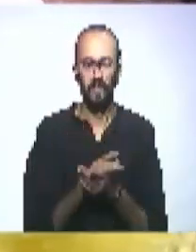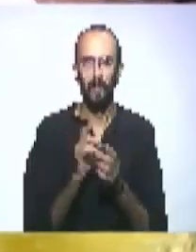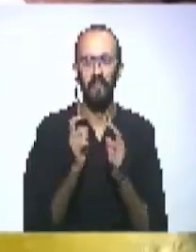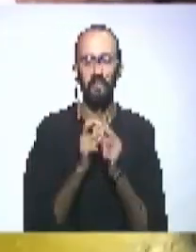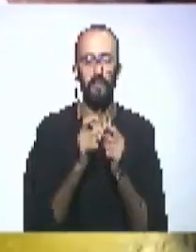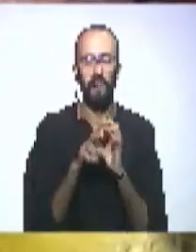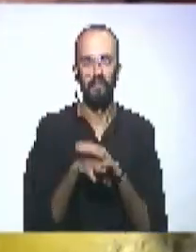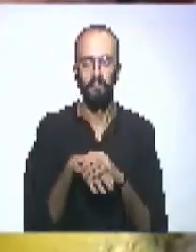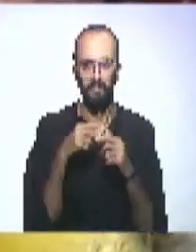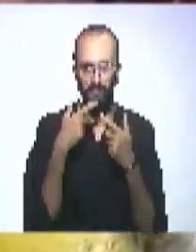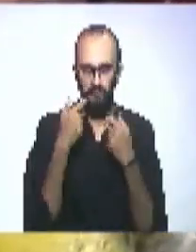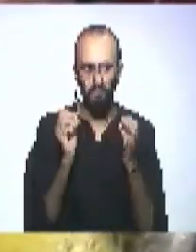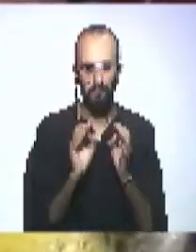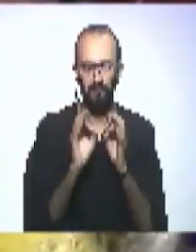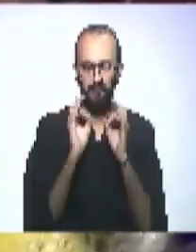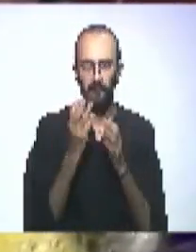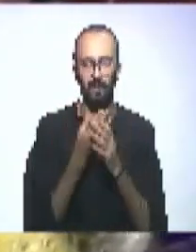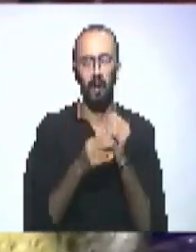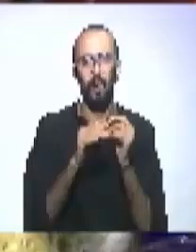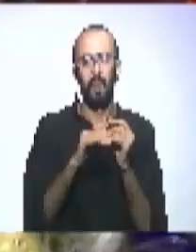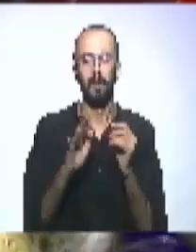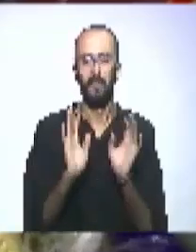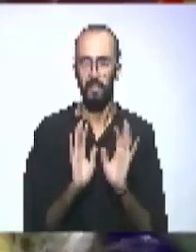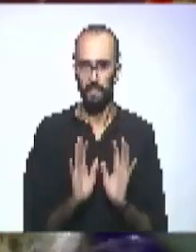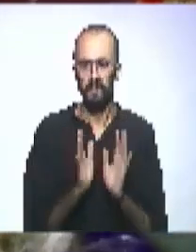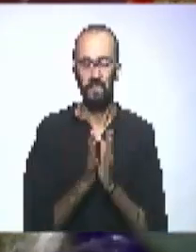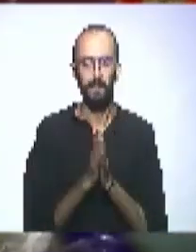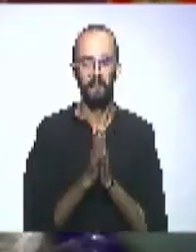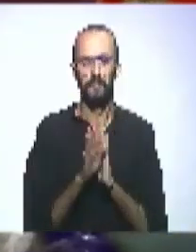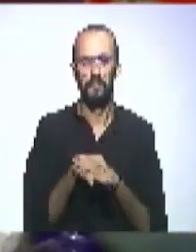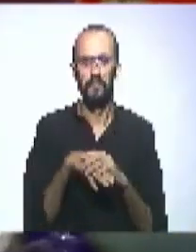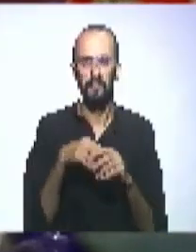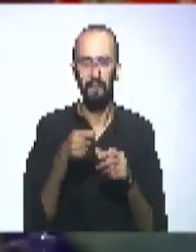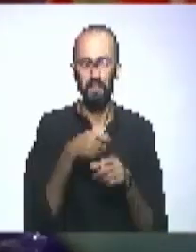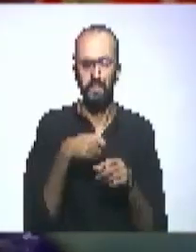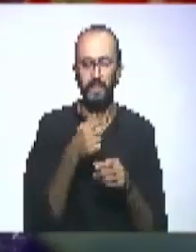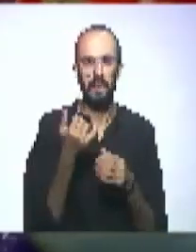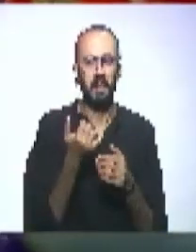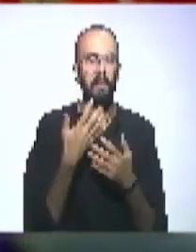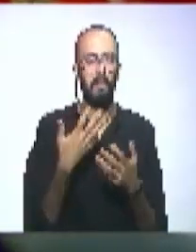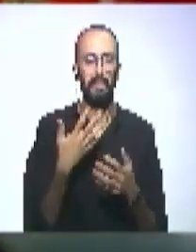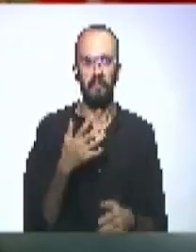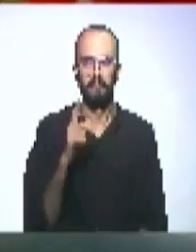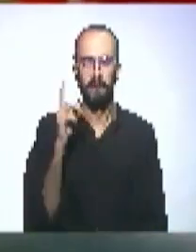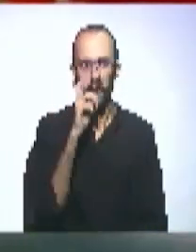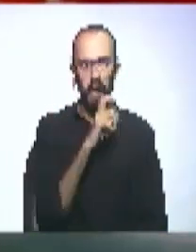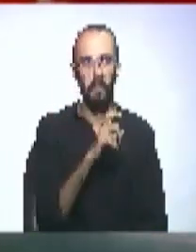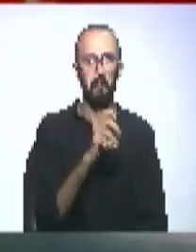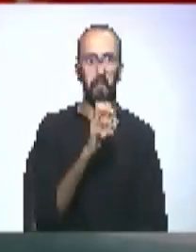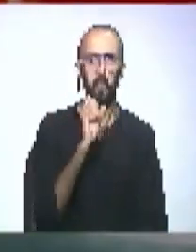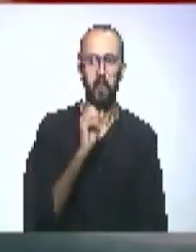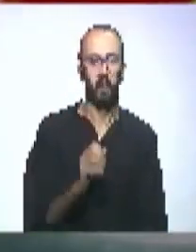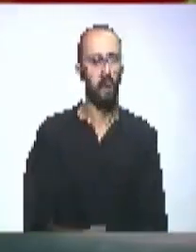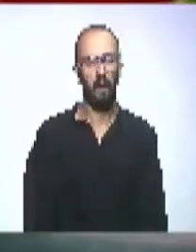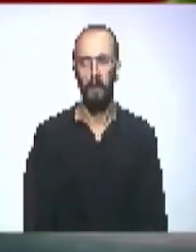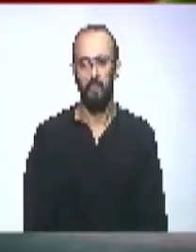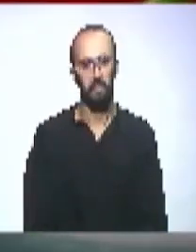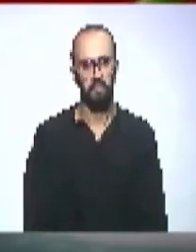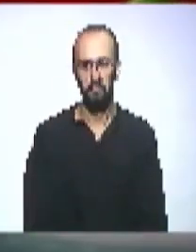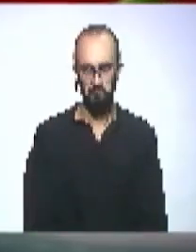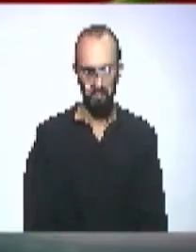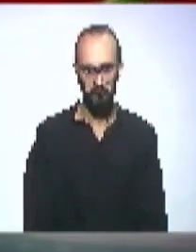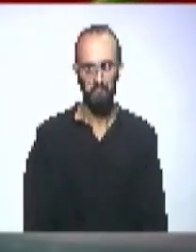الدنيا مختلف خالص للولاد. كويس. وهنعمله صوص بسيط وسهل من البيت، مش بقى الرانش والكرانش والحاجات